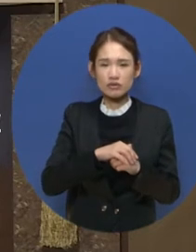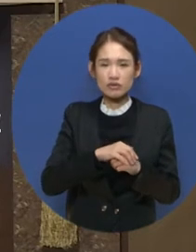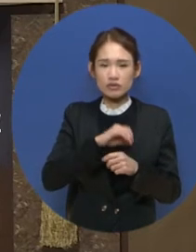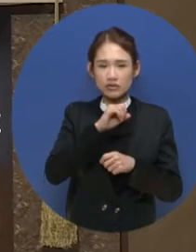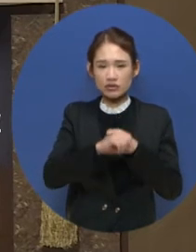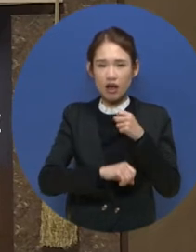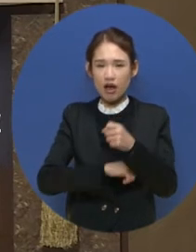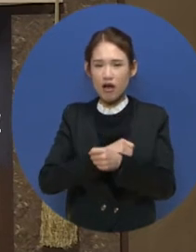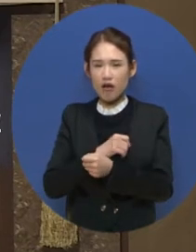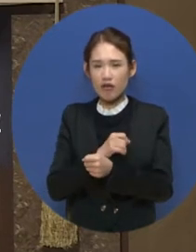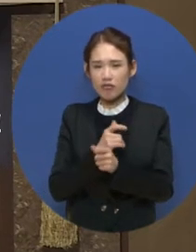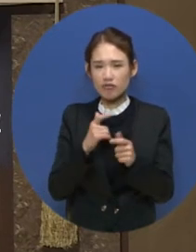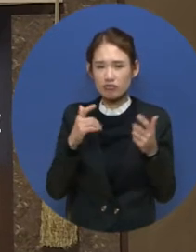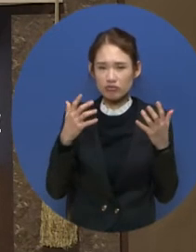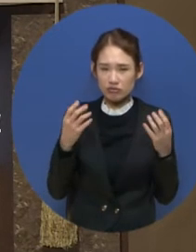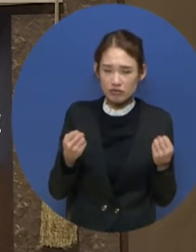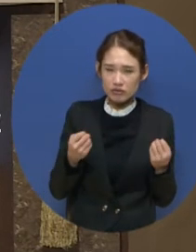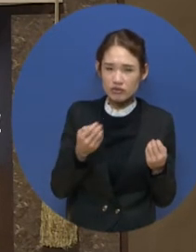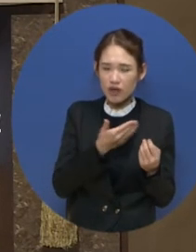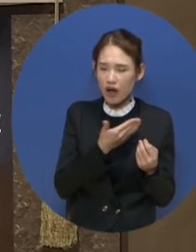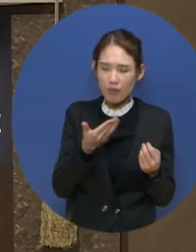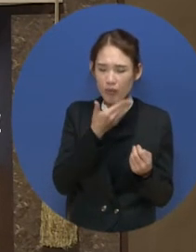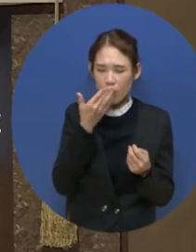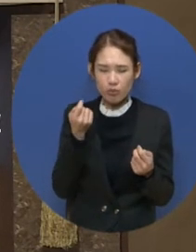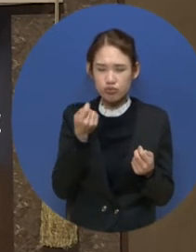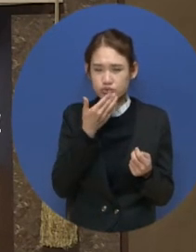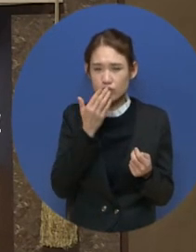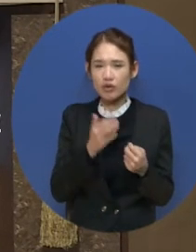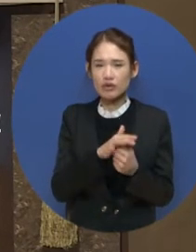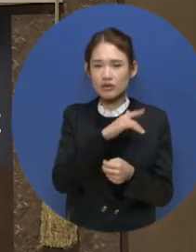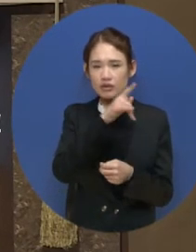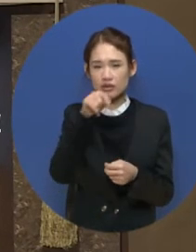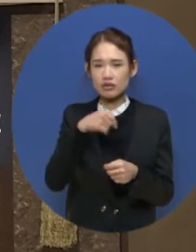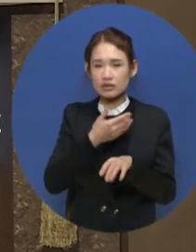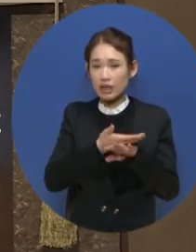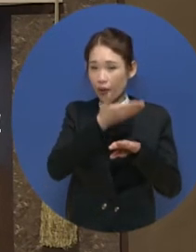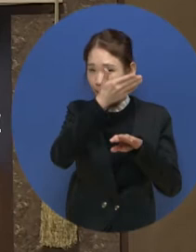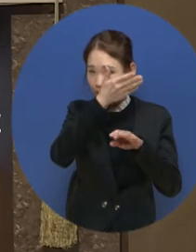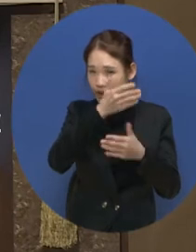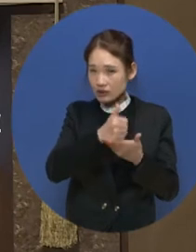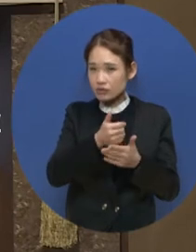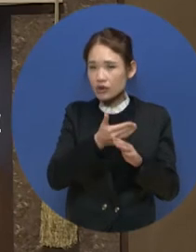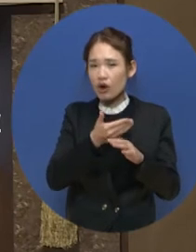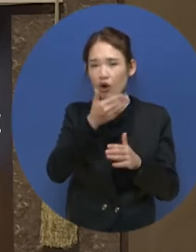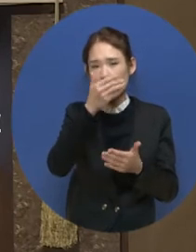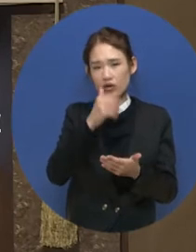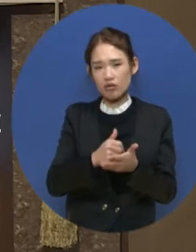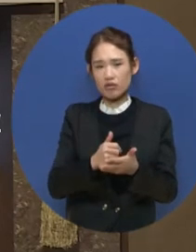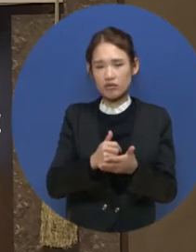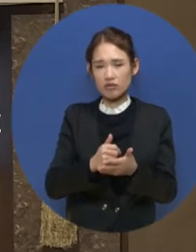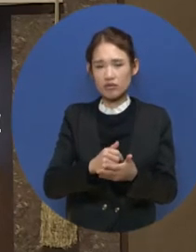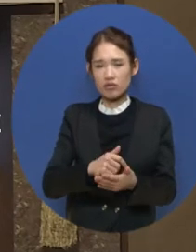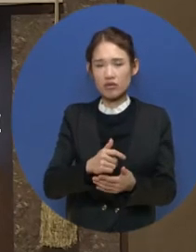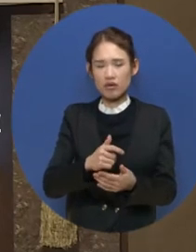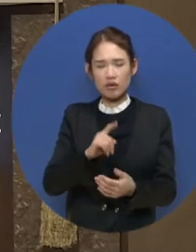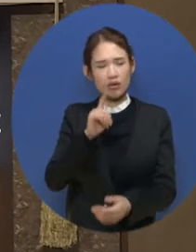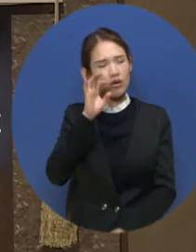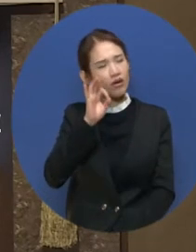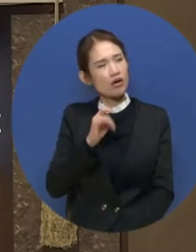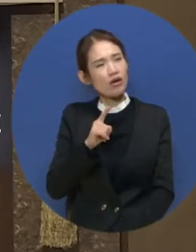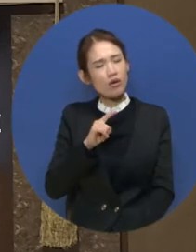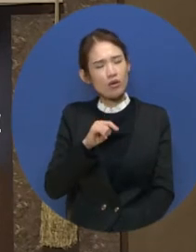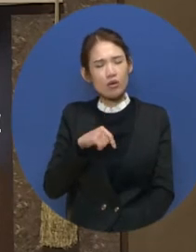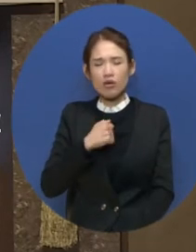거예요 그래서 이제 그 당시에 저희 로부터 이제 선배님들이 줘 선배님들이 자기들이 더 이제 답답한